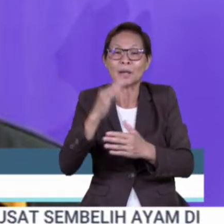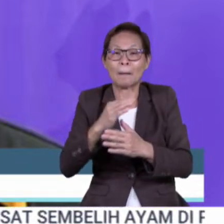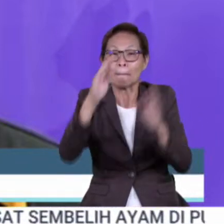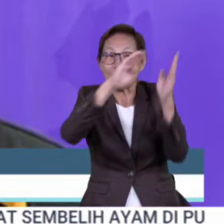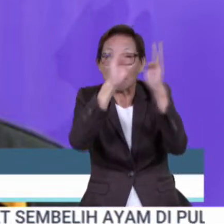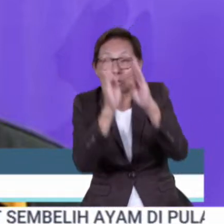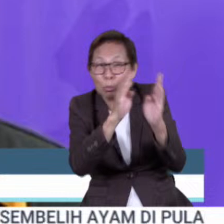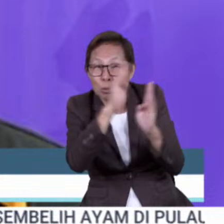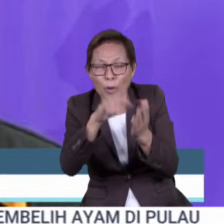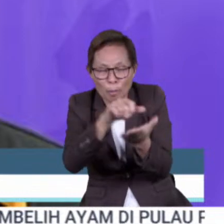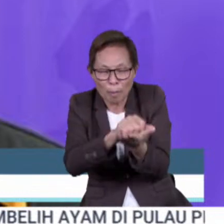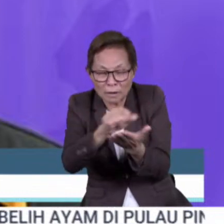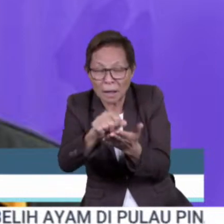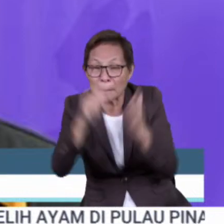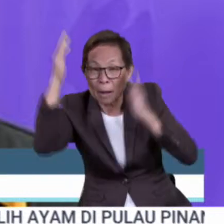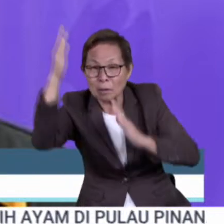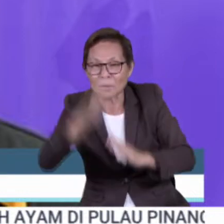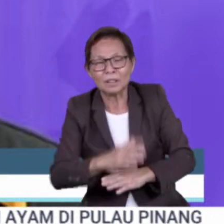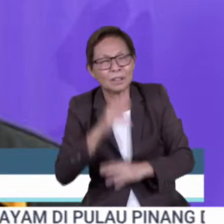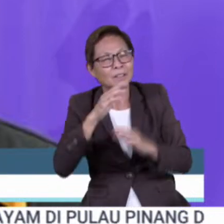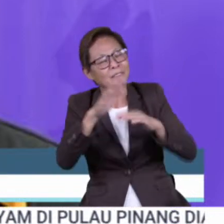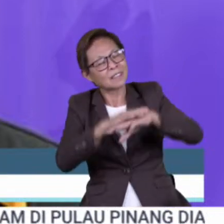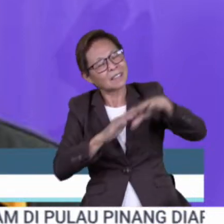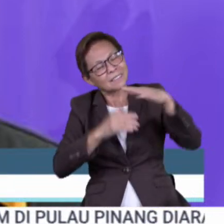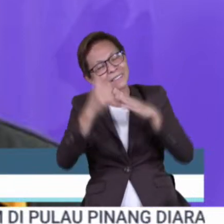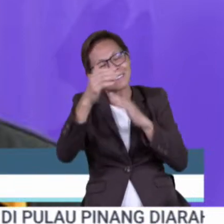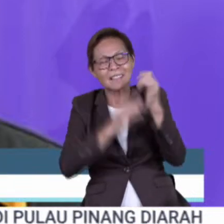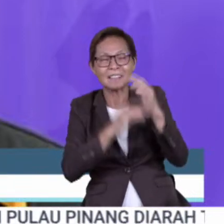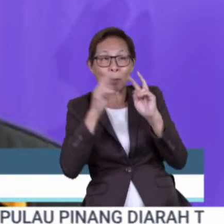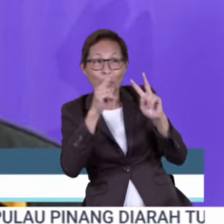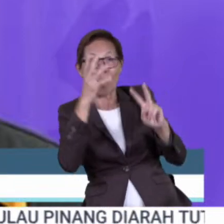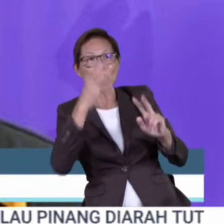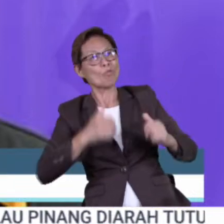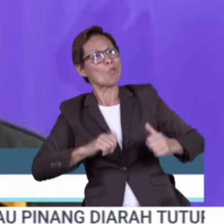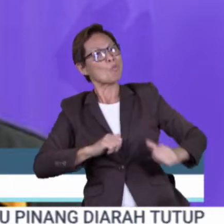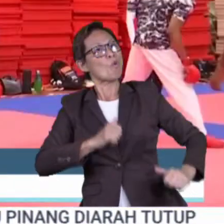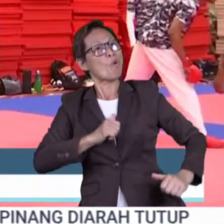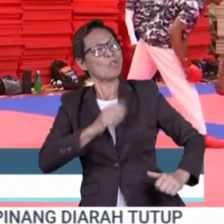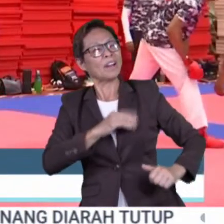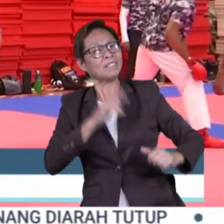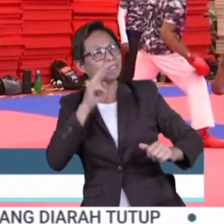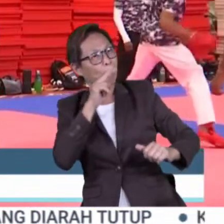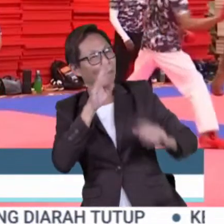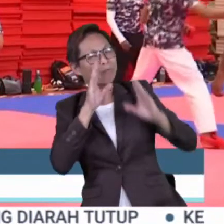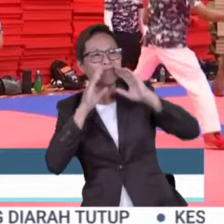rasa yang pentingnya selesa, nampak elegan dan nampak ceria.